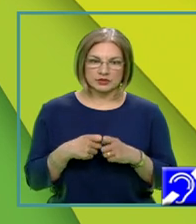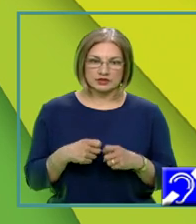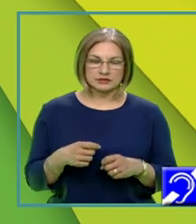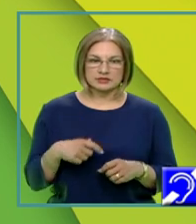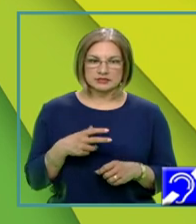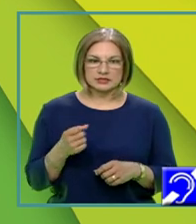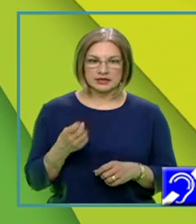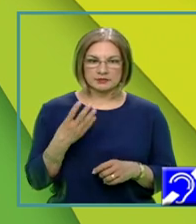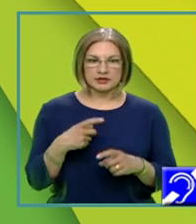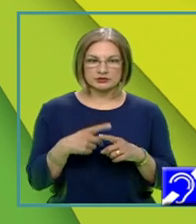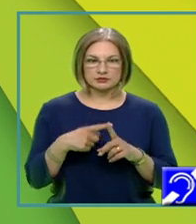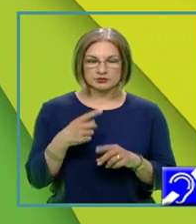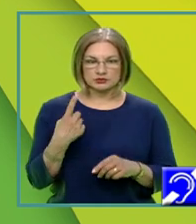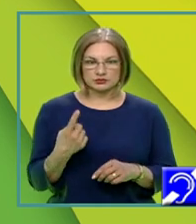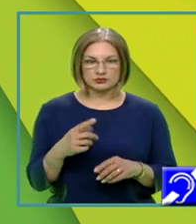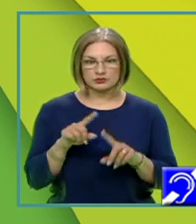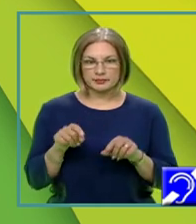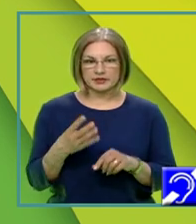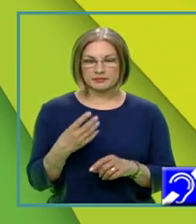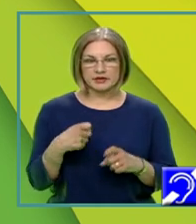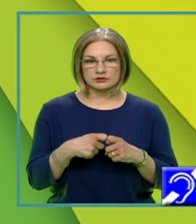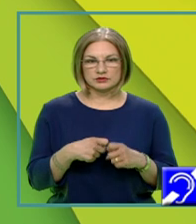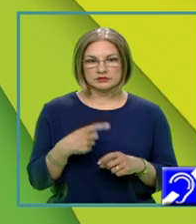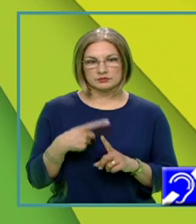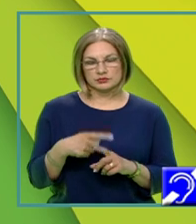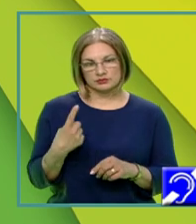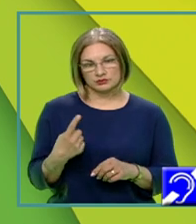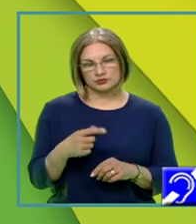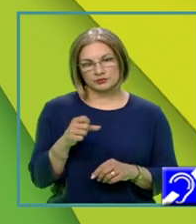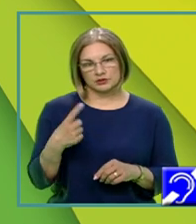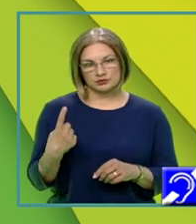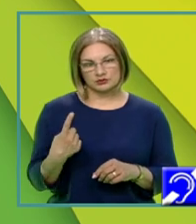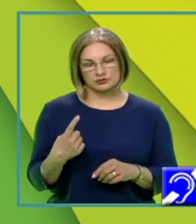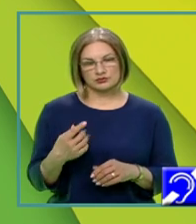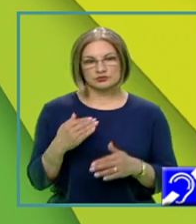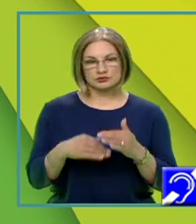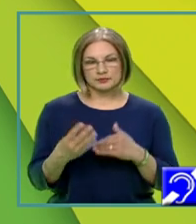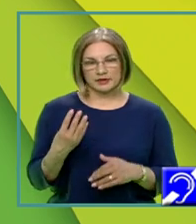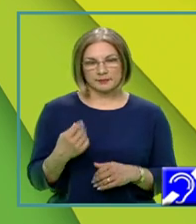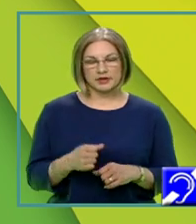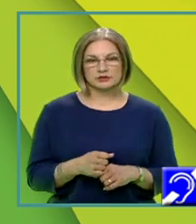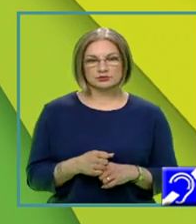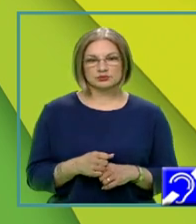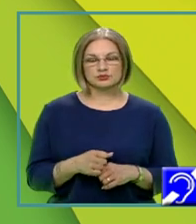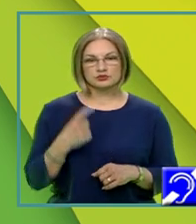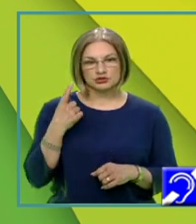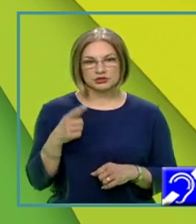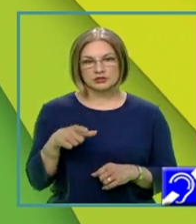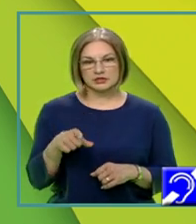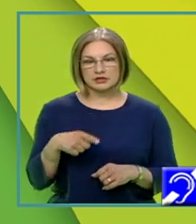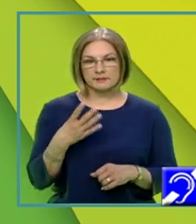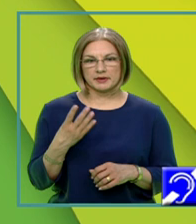egal cu 4 x plus 1 pe lângă 4 x plus 1 minus 1 totul supra 4 știind că